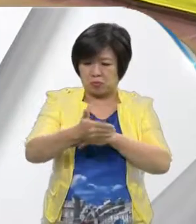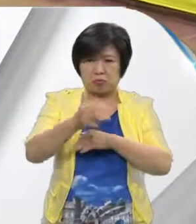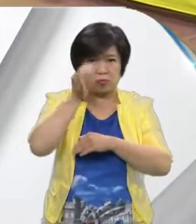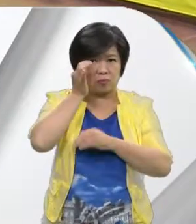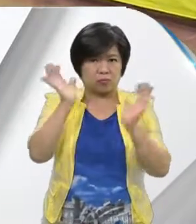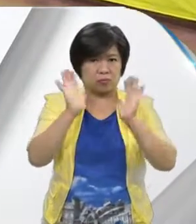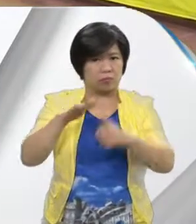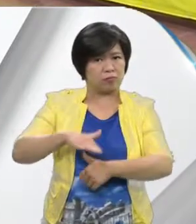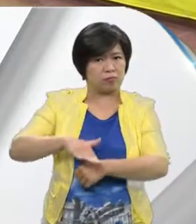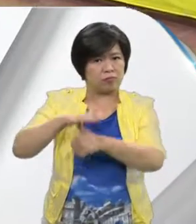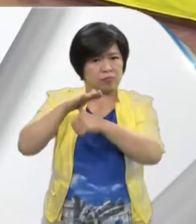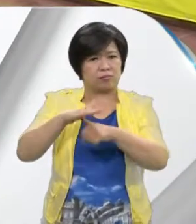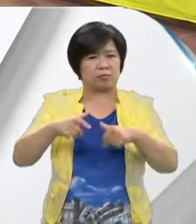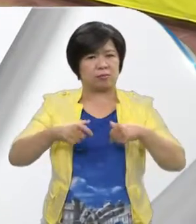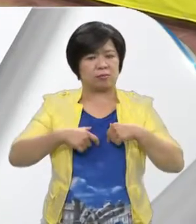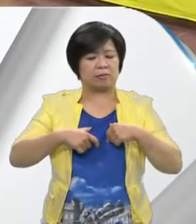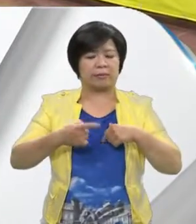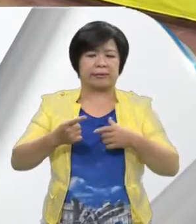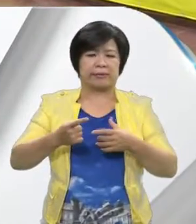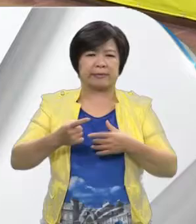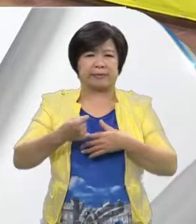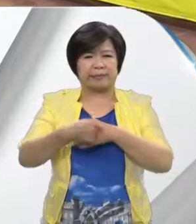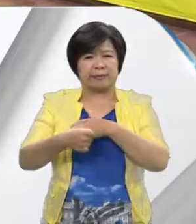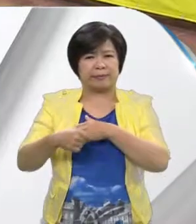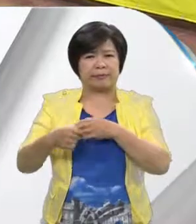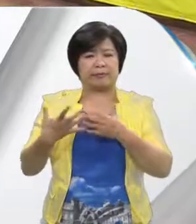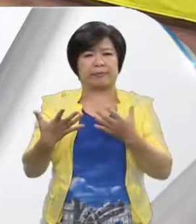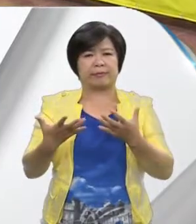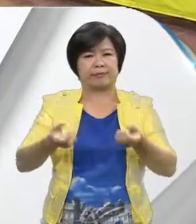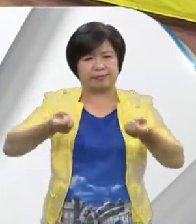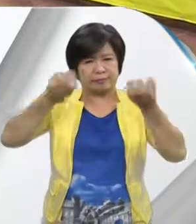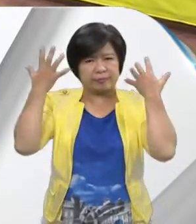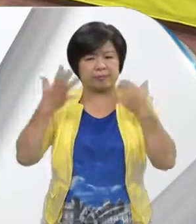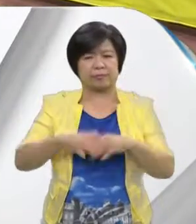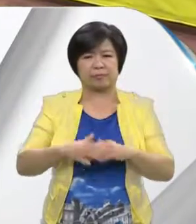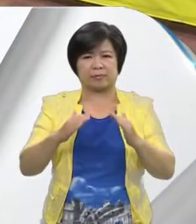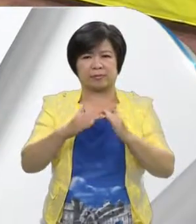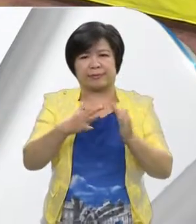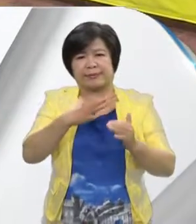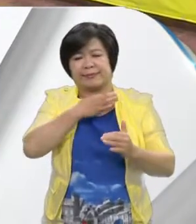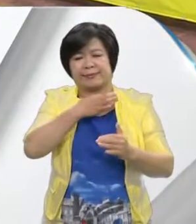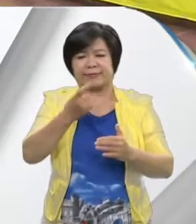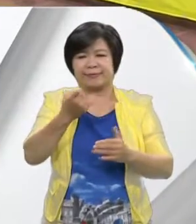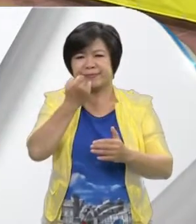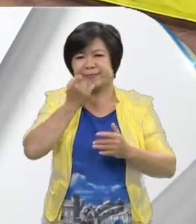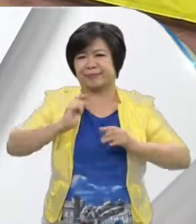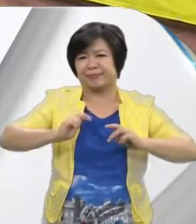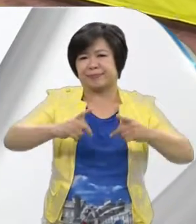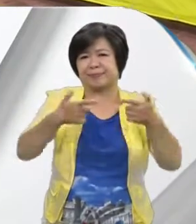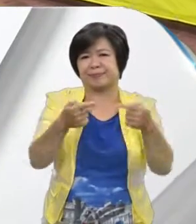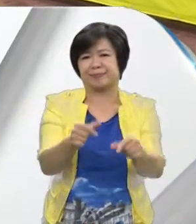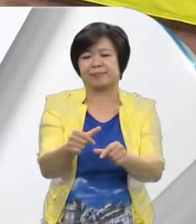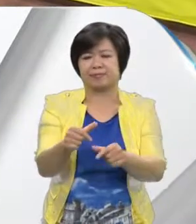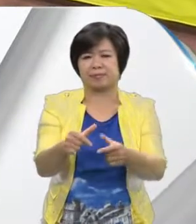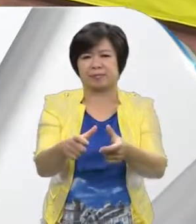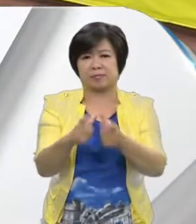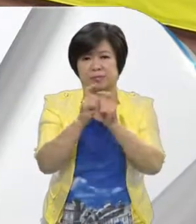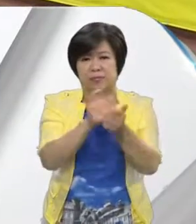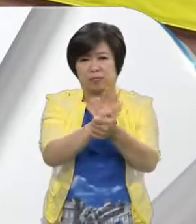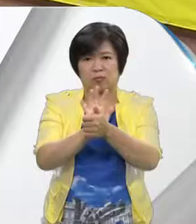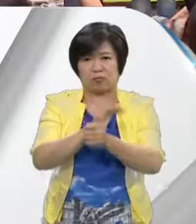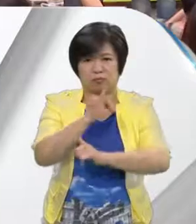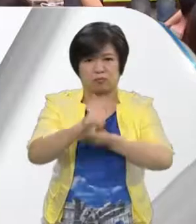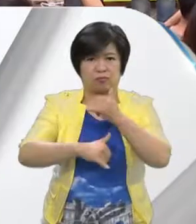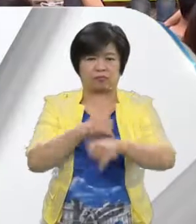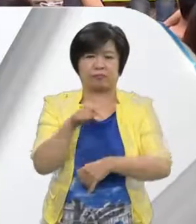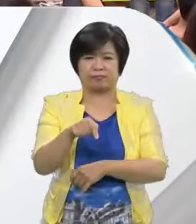们看见孩子走出心里的伤痛、家庭的困境，所以他们可以已经愿意出来来帮助来回馈这个社会，我们觉得是非常有意义的活